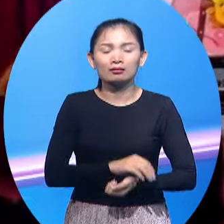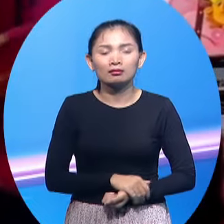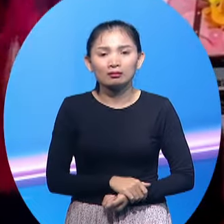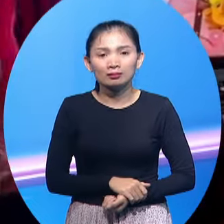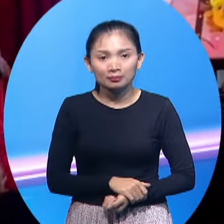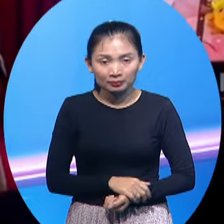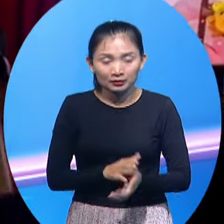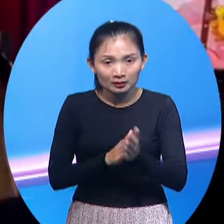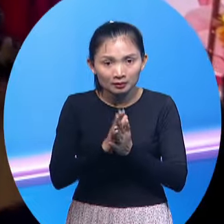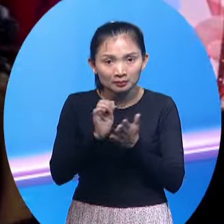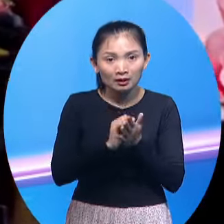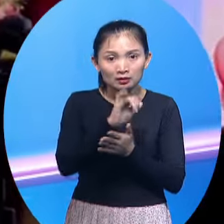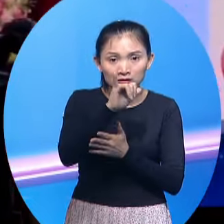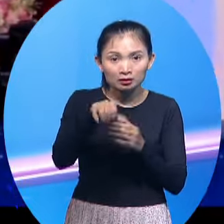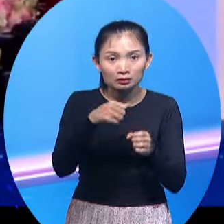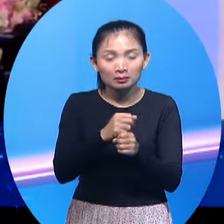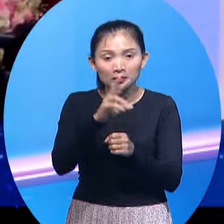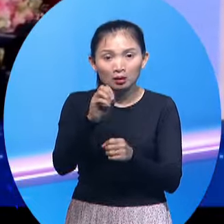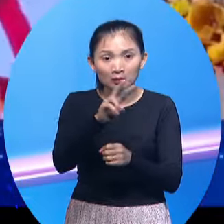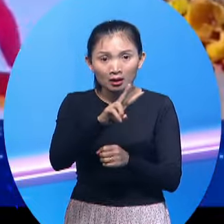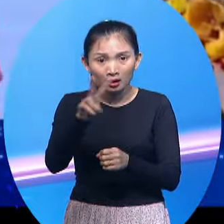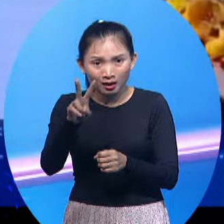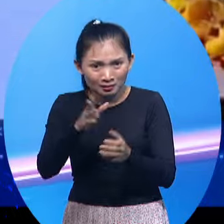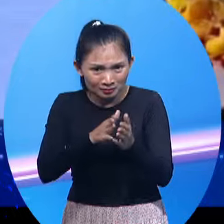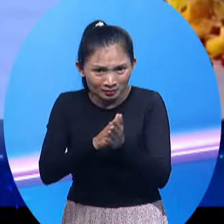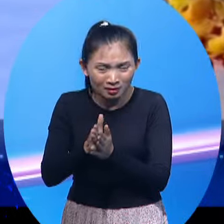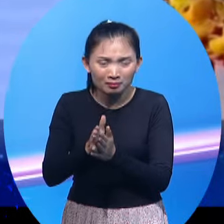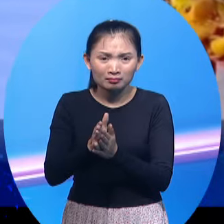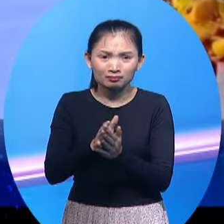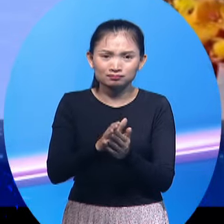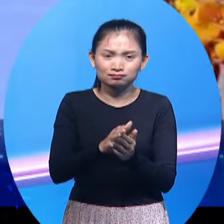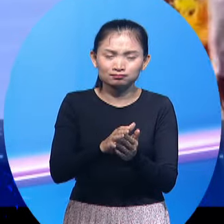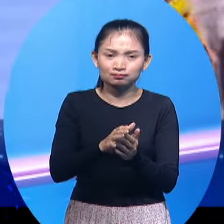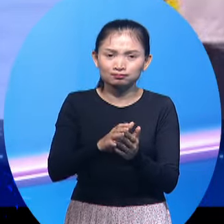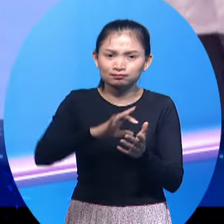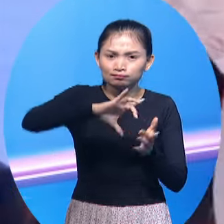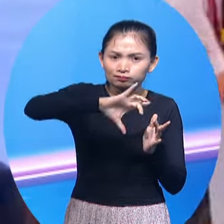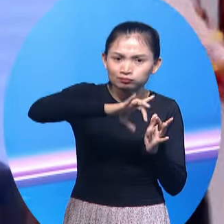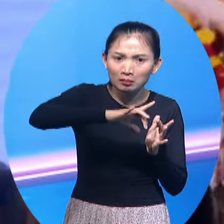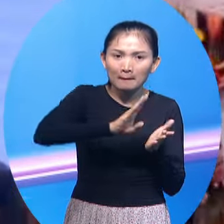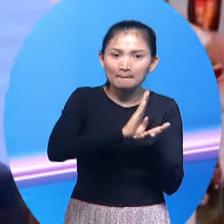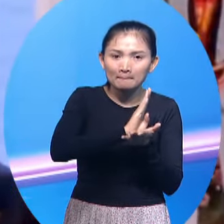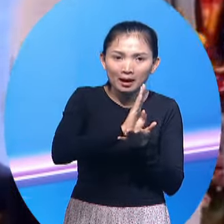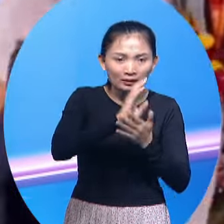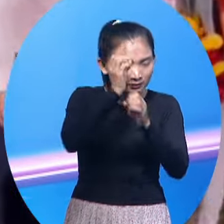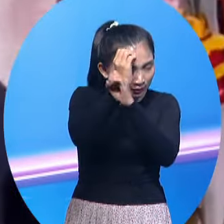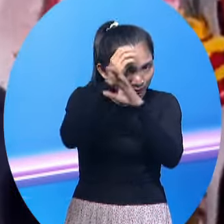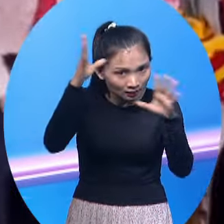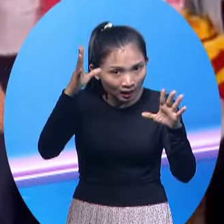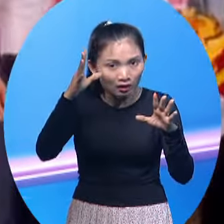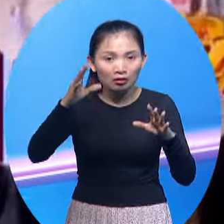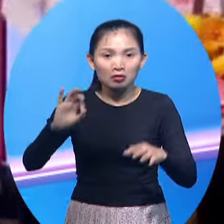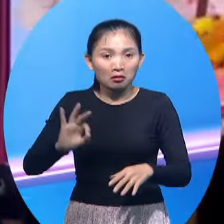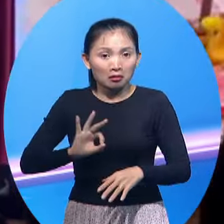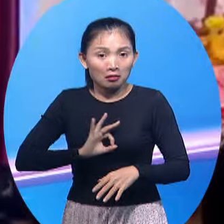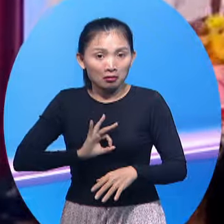2022, nhạc sĩ kỷ lục gia Thiện Hảo tiếp tục được đón nhận 3 huy hiệu: Đĩa vàng sáng tạo do Tổ chức Kỷ lục Việt Nam trao tặng, Kỷ niệm chương của